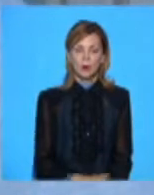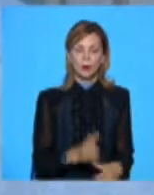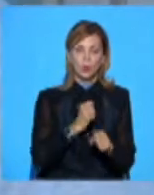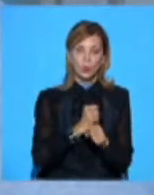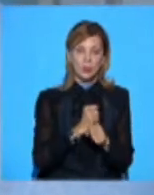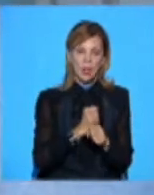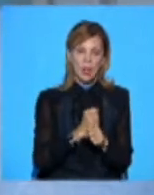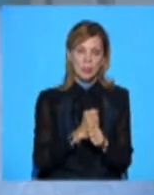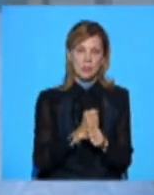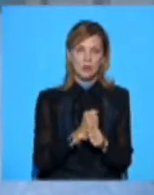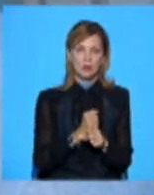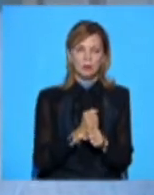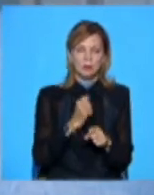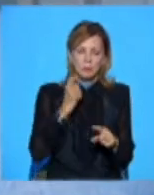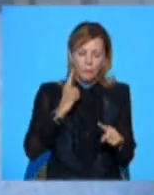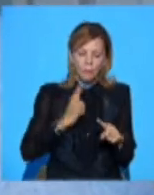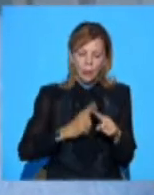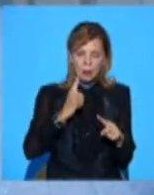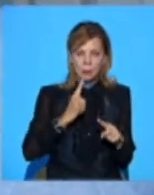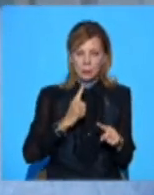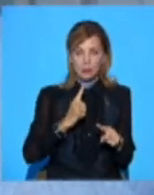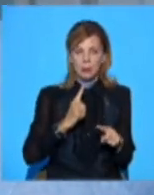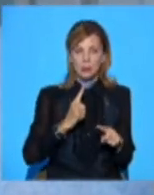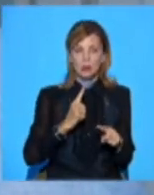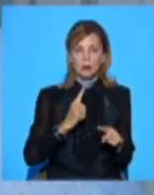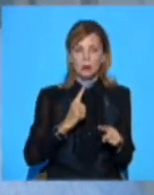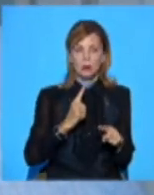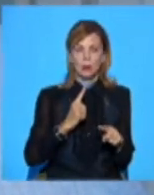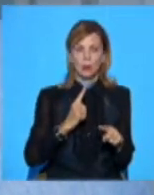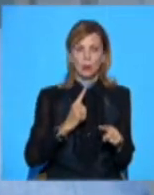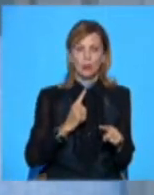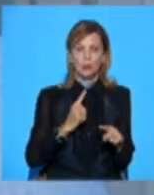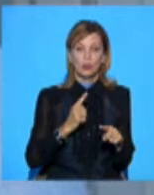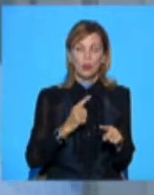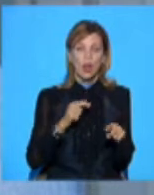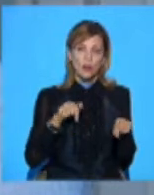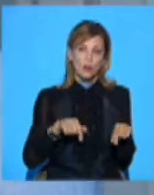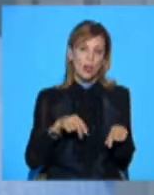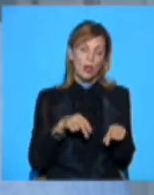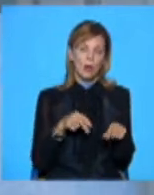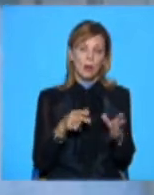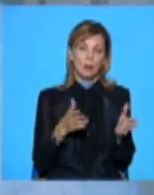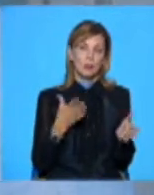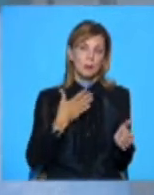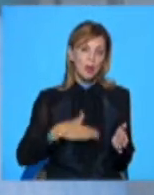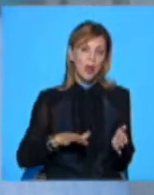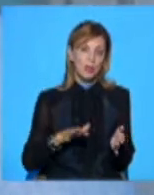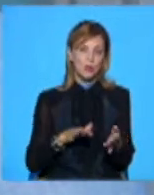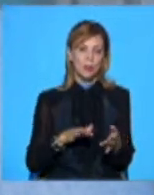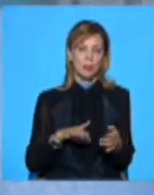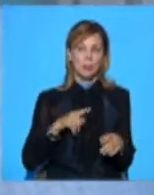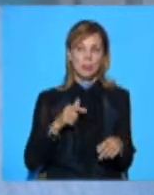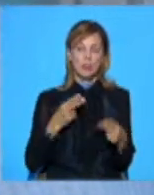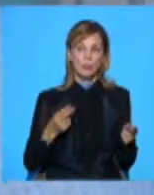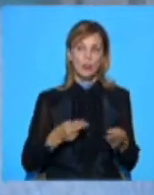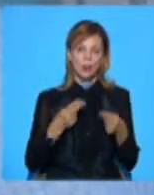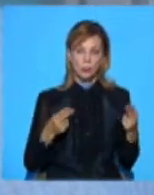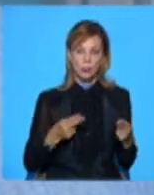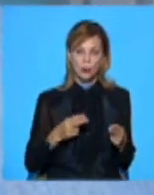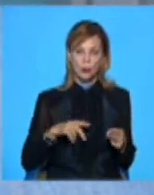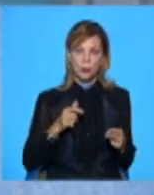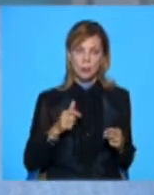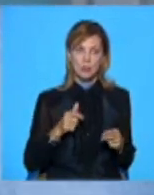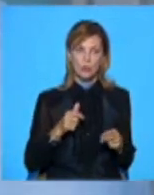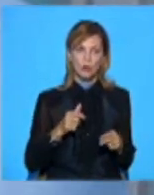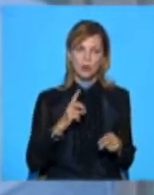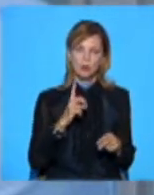lucrează la milimetru, la moleculă, așa obișnuiesc să zic. E foarte ușor, e foarte